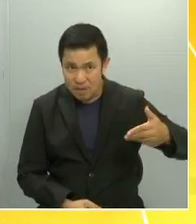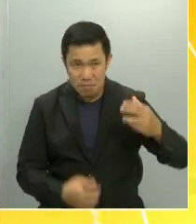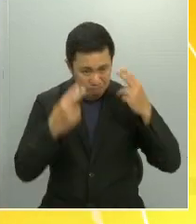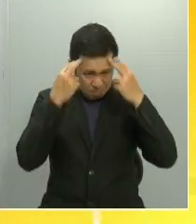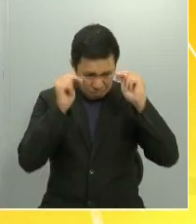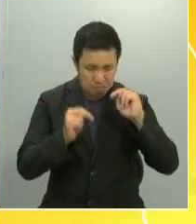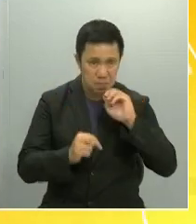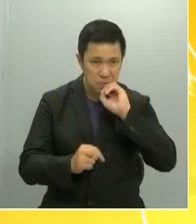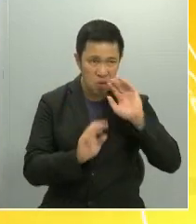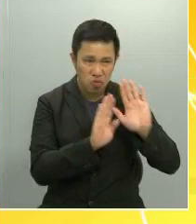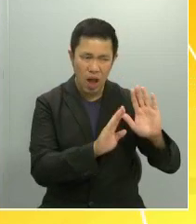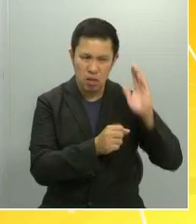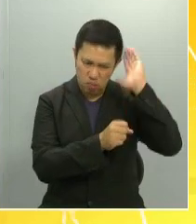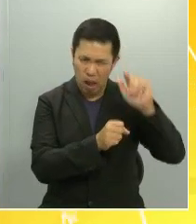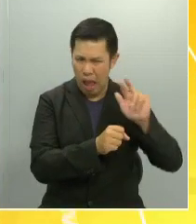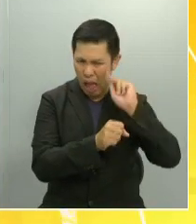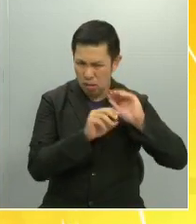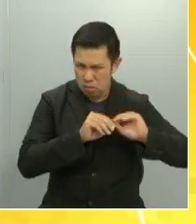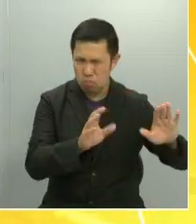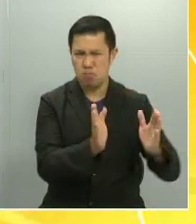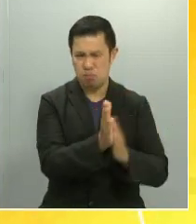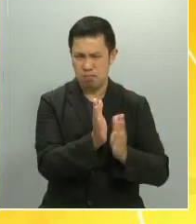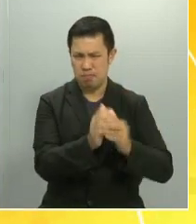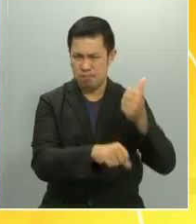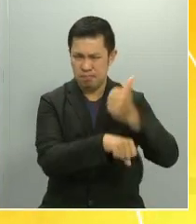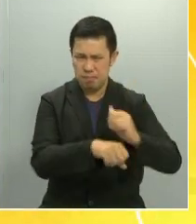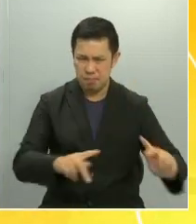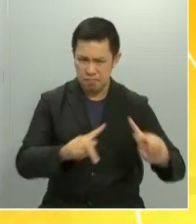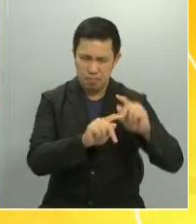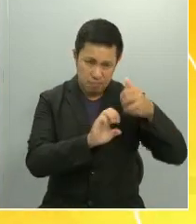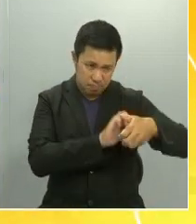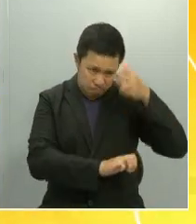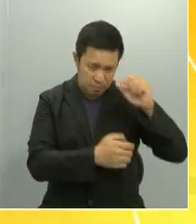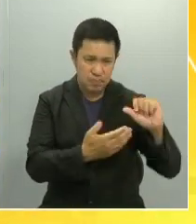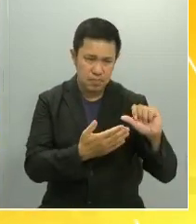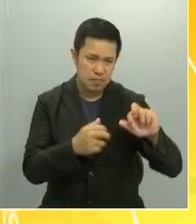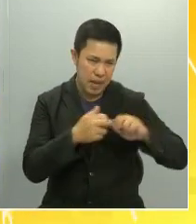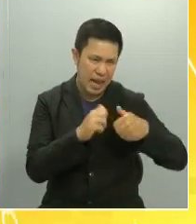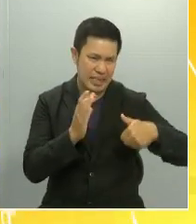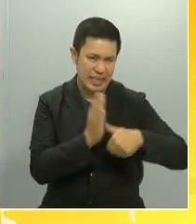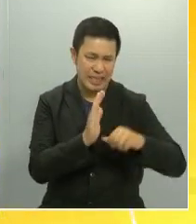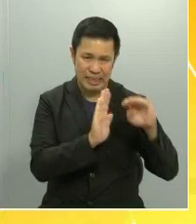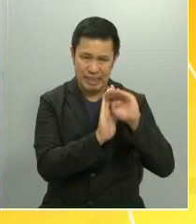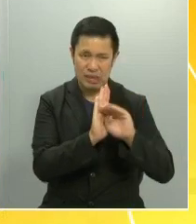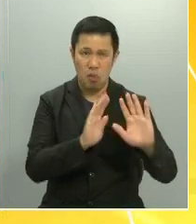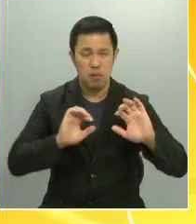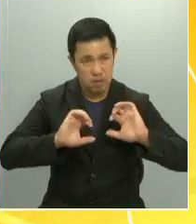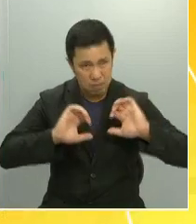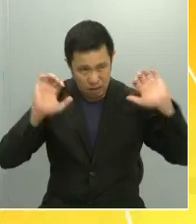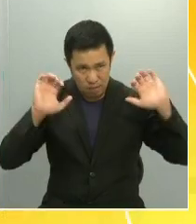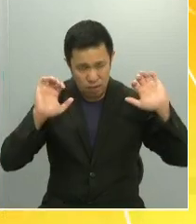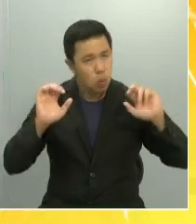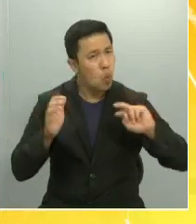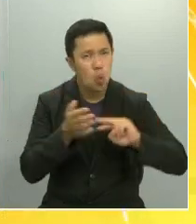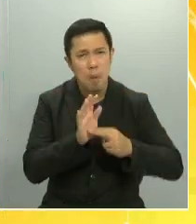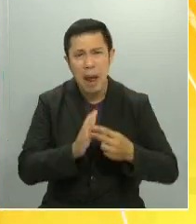Walkบ่อพังโฆษกท่าแร้งลอยชื่นชมและมดีมหาดไทยนะแค่นี่ตามนโยบายรัฐบาลมันสื่อ